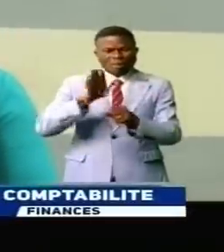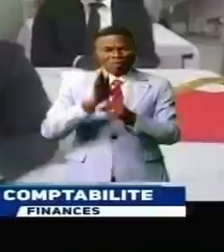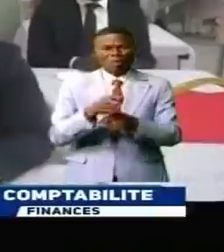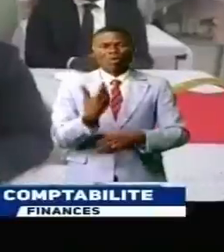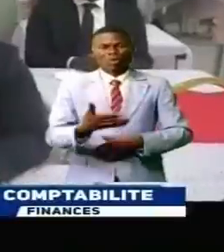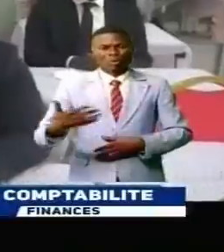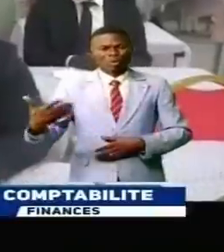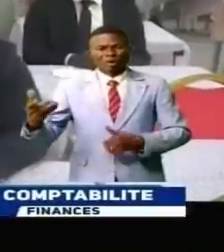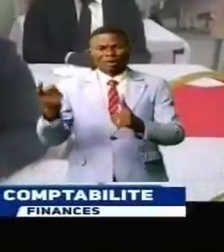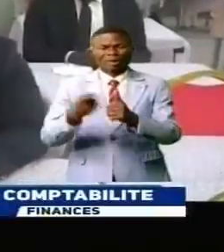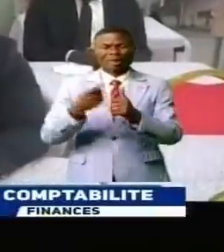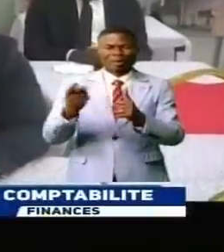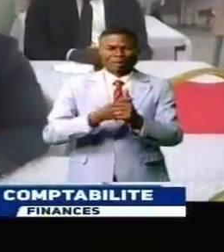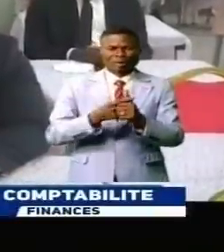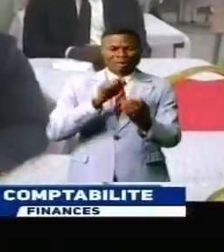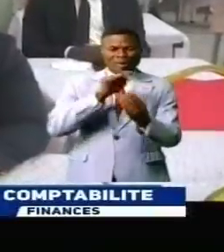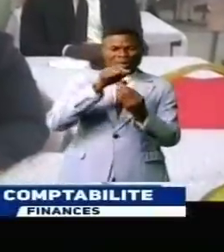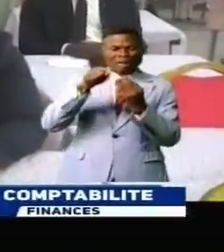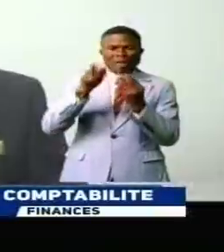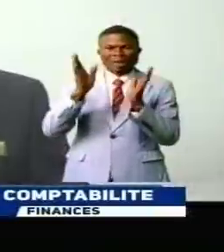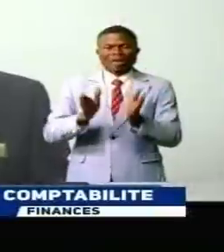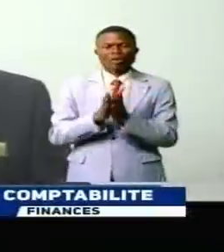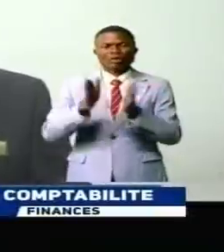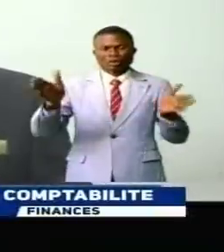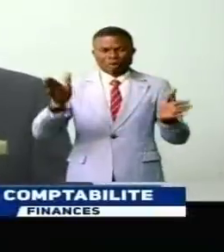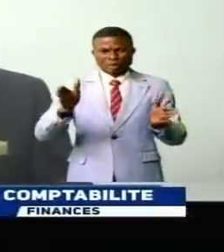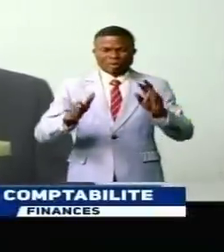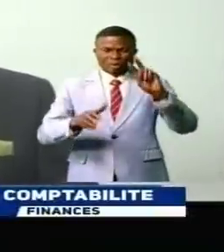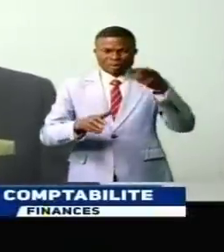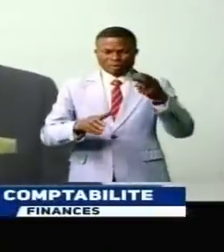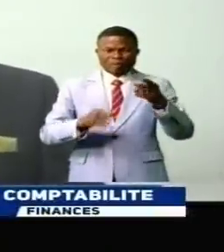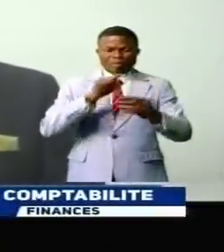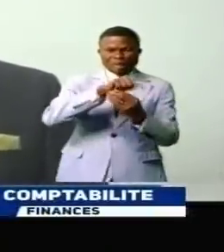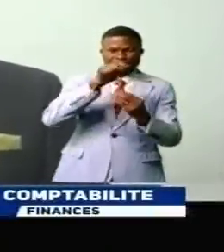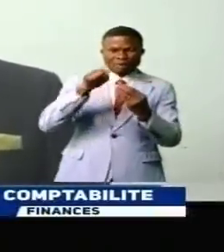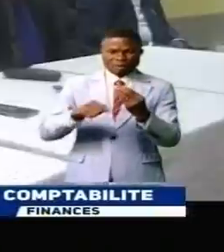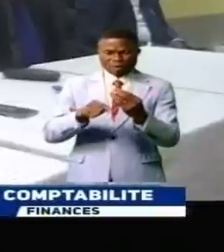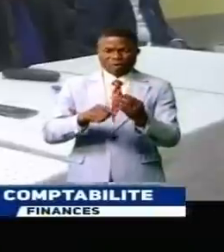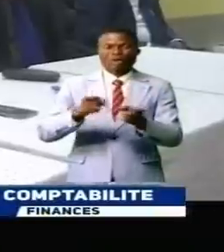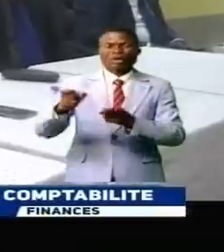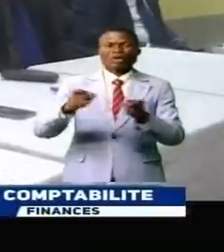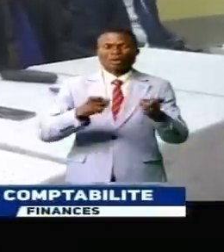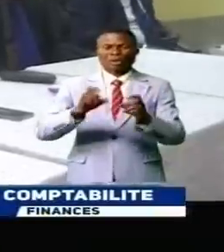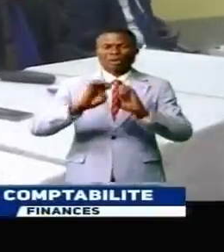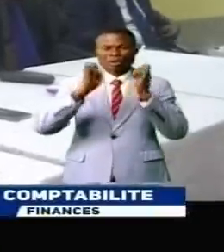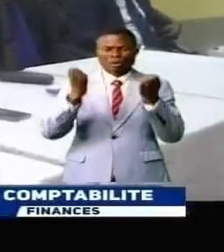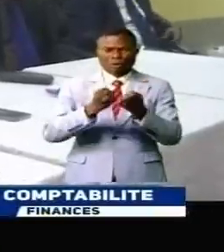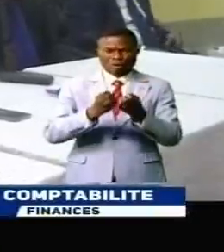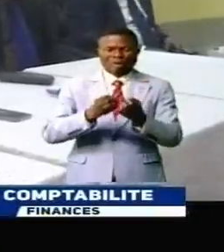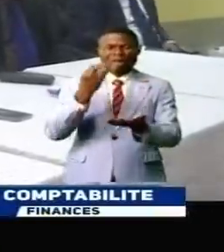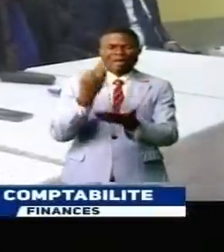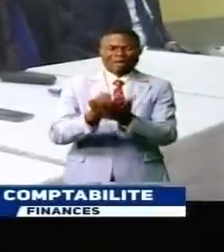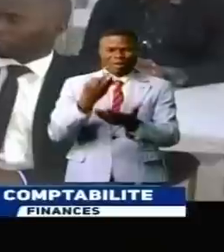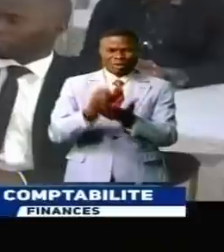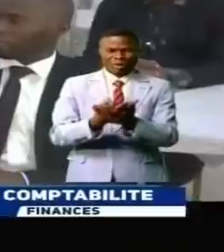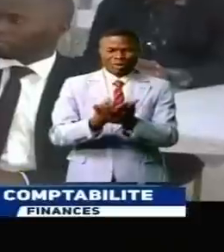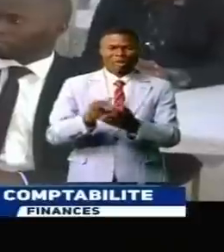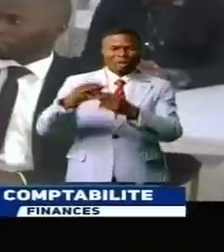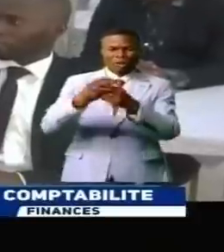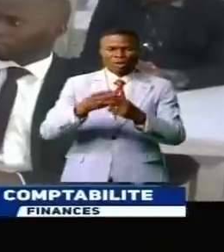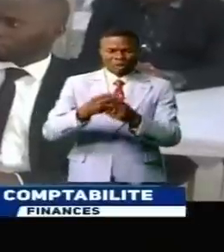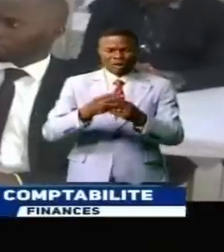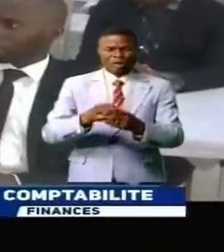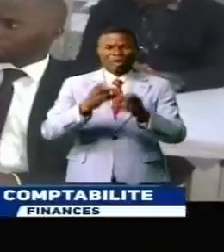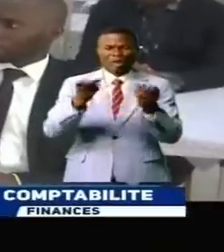matières, notamment la comptabilité générale, la comptabilité de gestion, l'audit financier, le contrôle